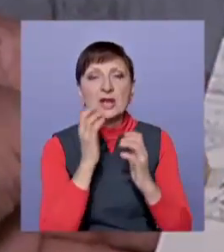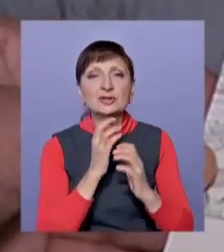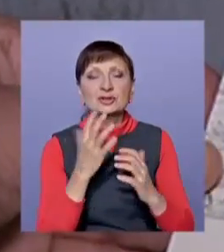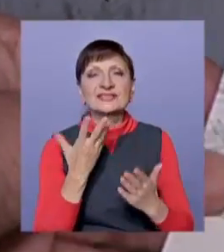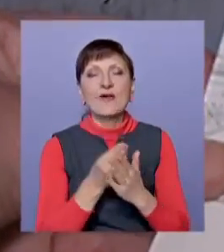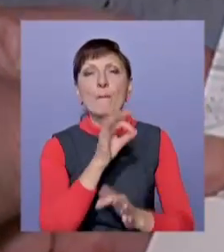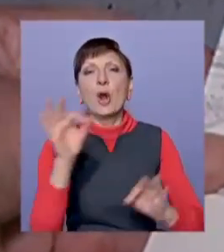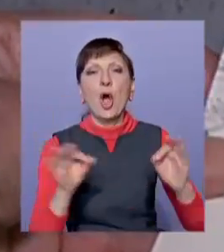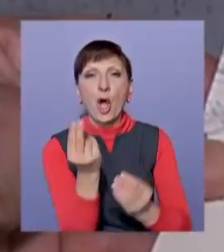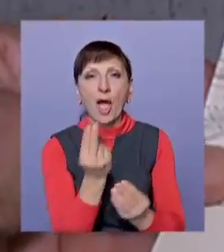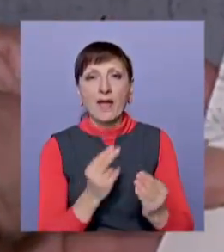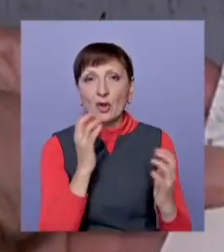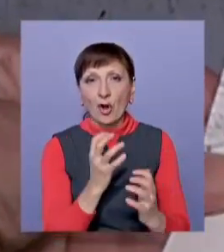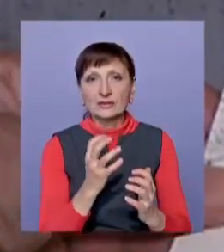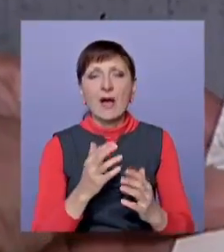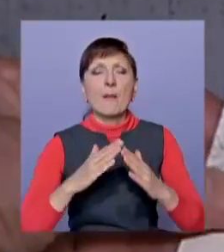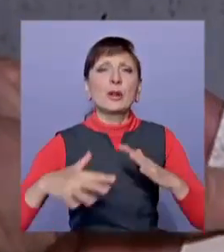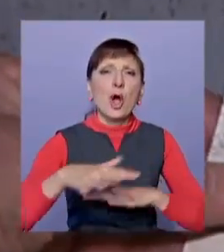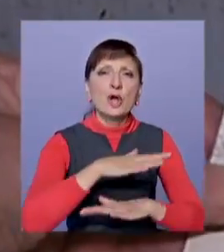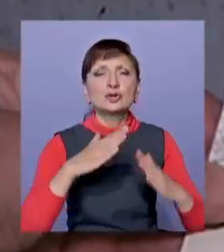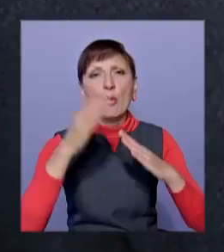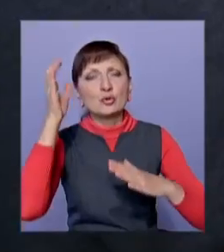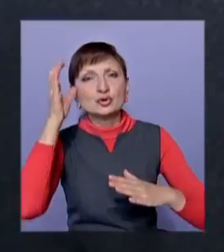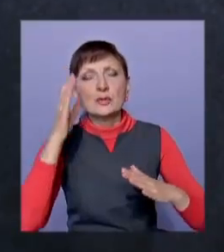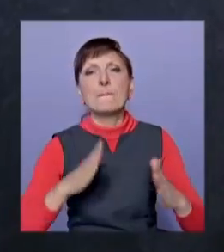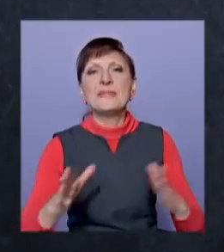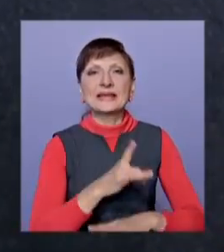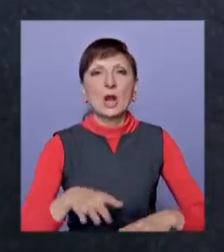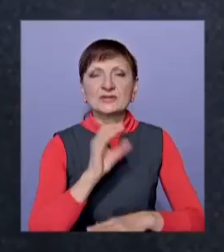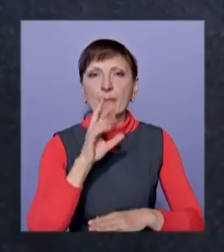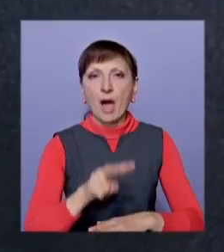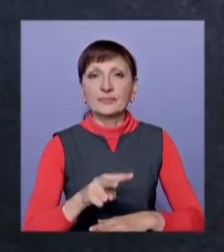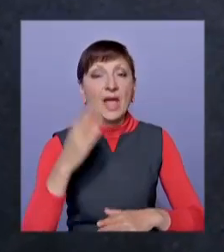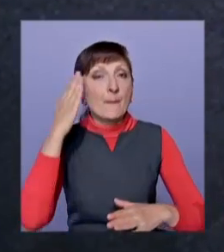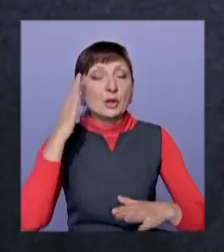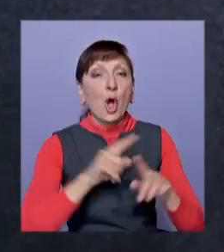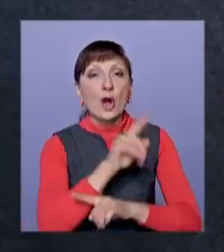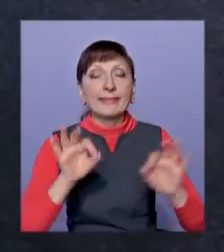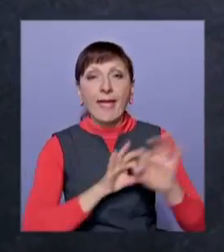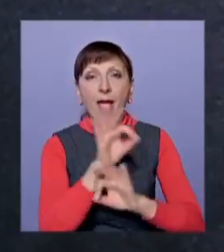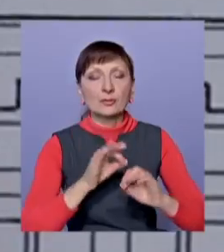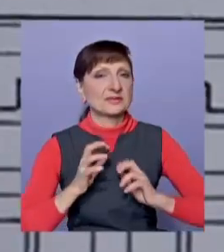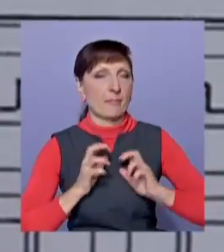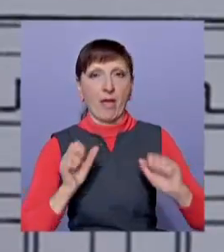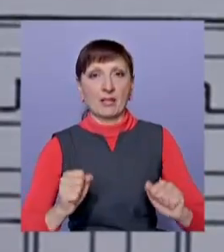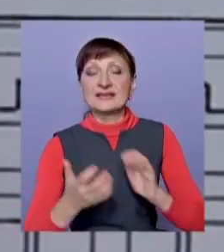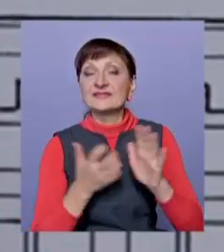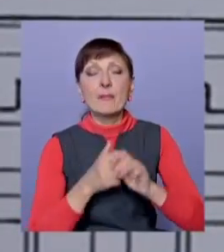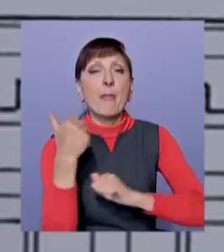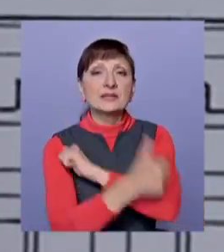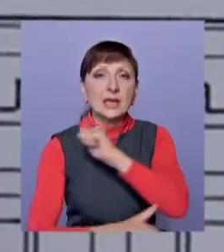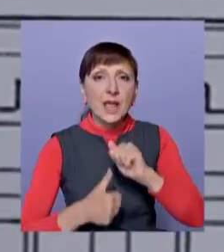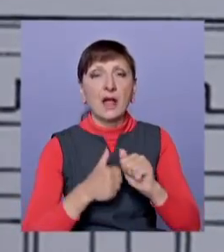своих проектов. Новые площади, Дома ученых, микрорайона Самал. Команда молодых архитекторов смело бралась за дело, несмотря на дефицит материалов